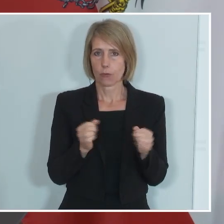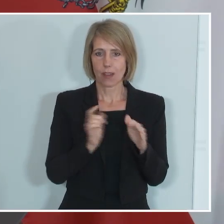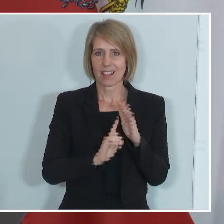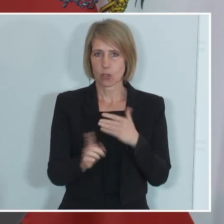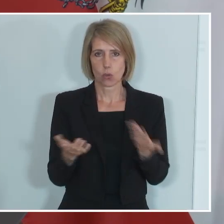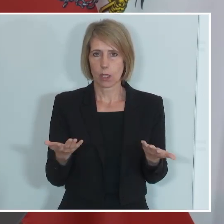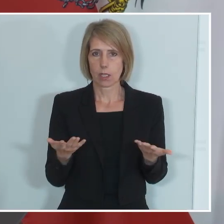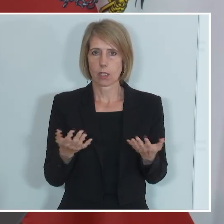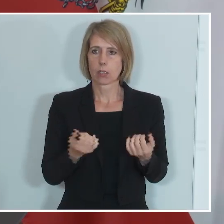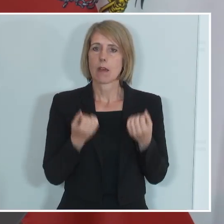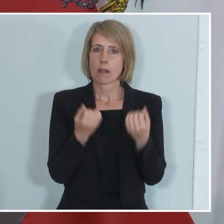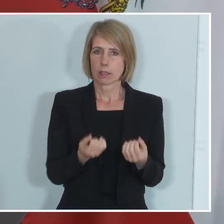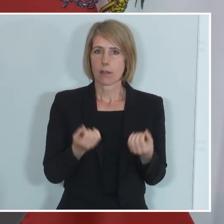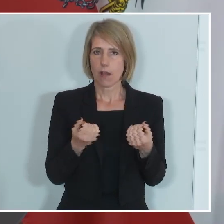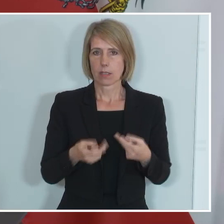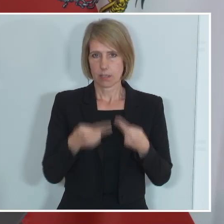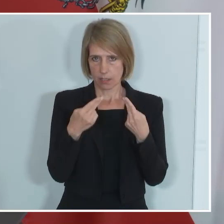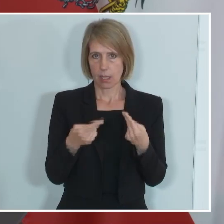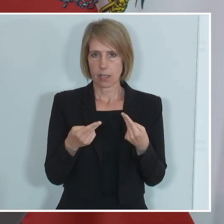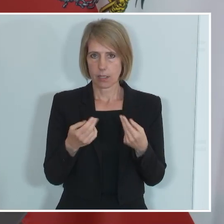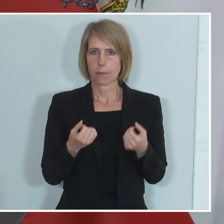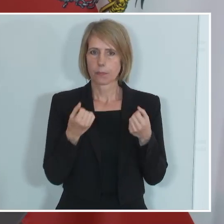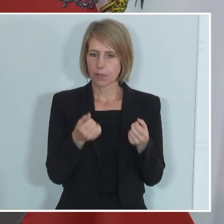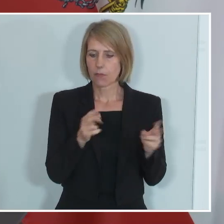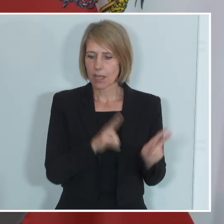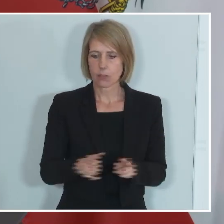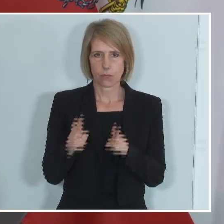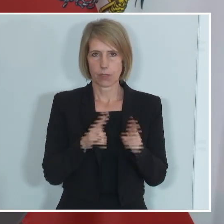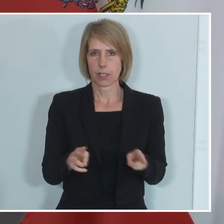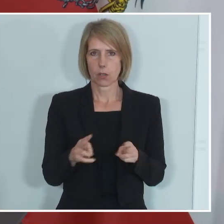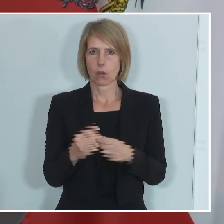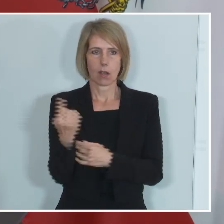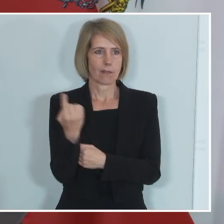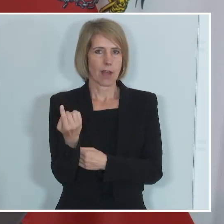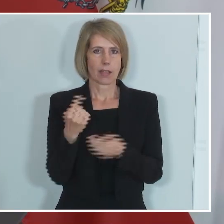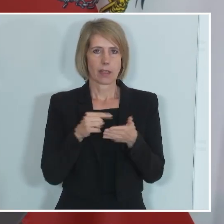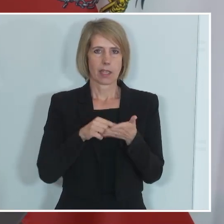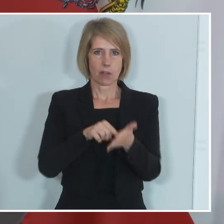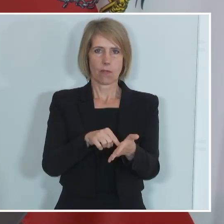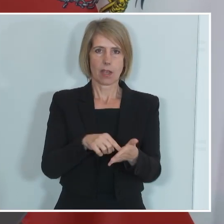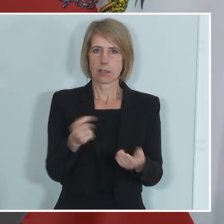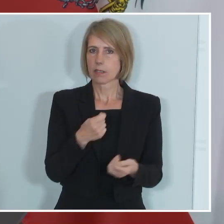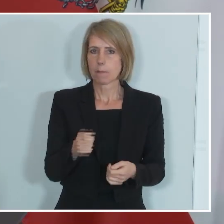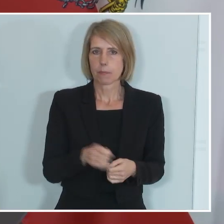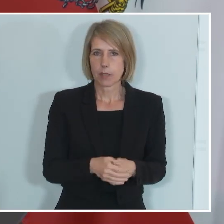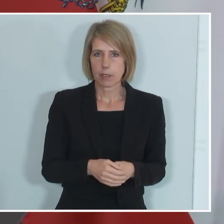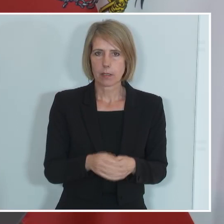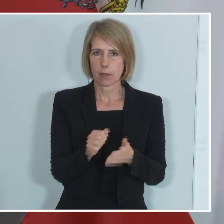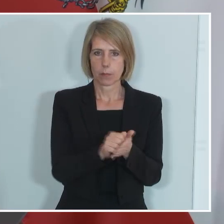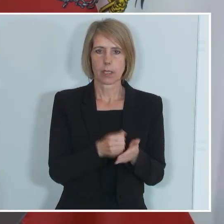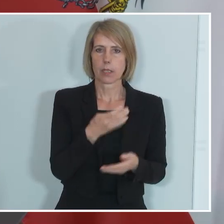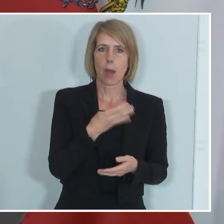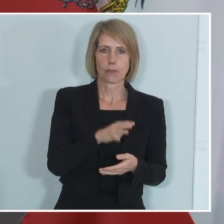sind Gewaltszenen, Gewaltvideos. Da gibt es keinen Warnhinweis, dass das erst ab 14, 16,